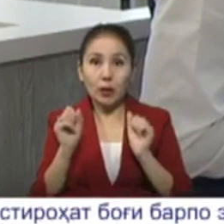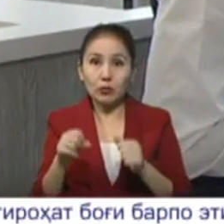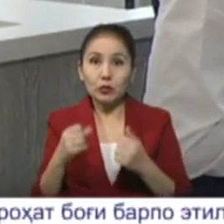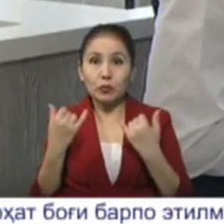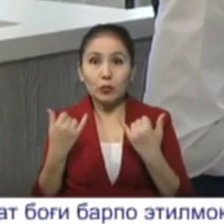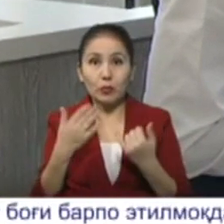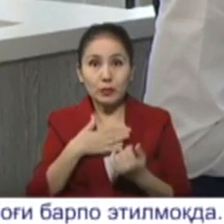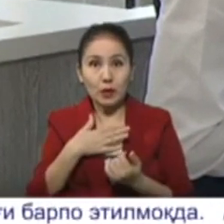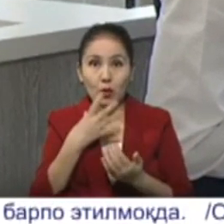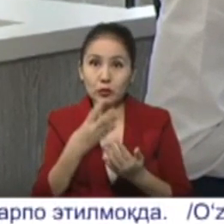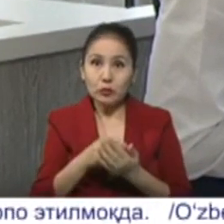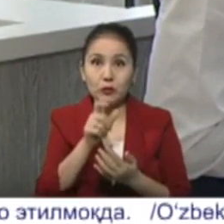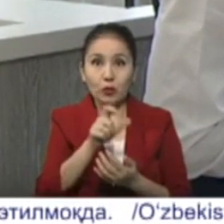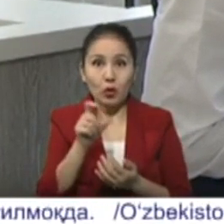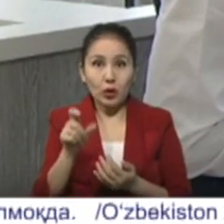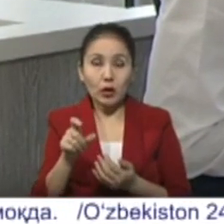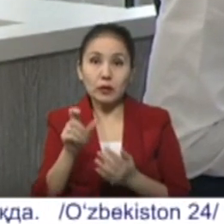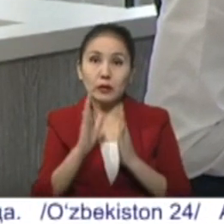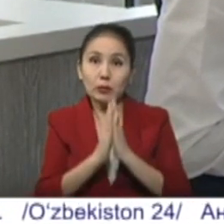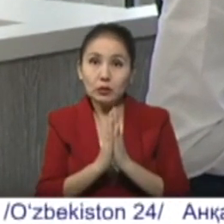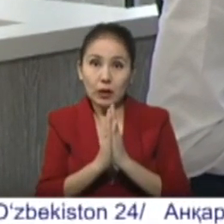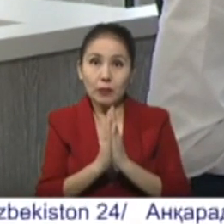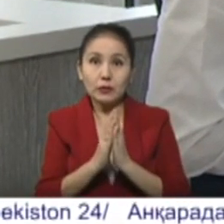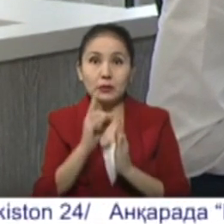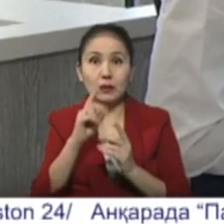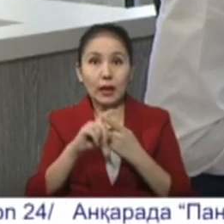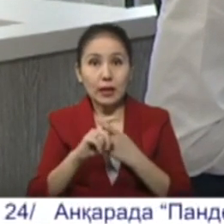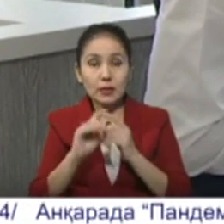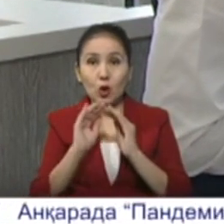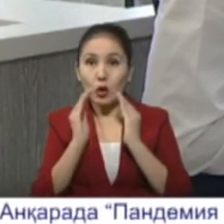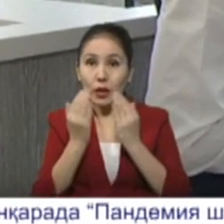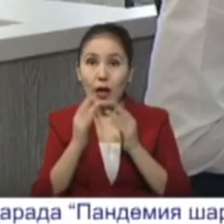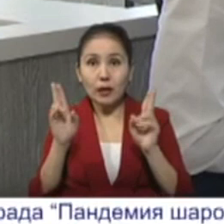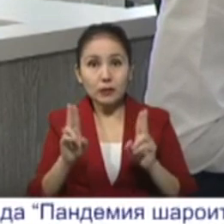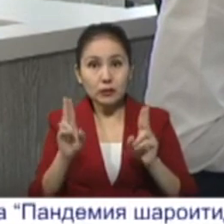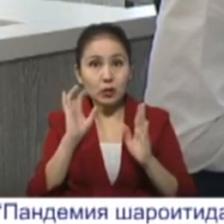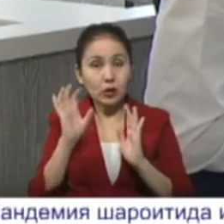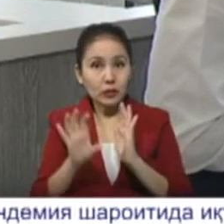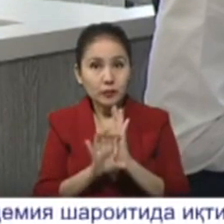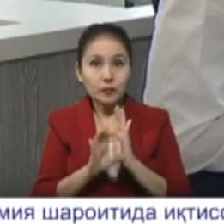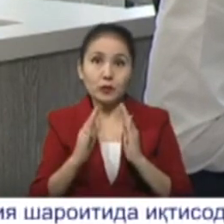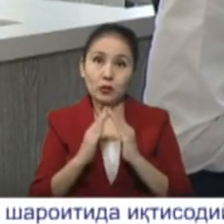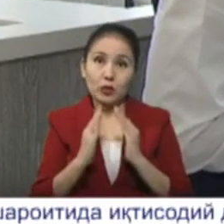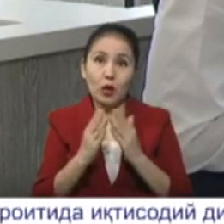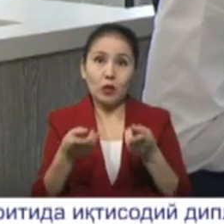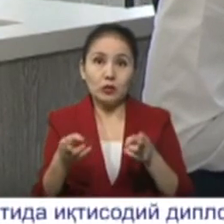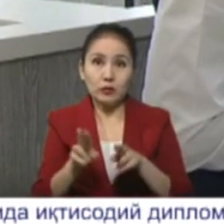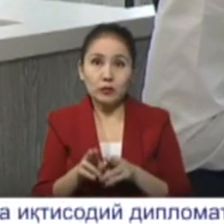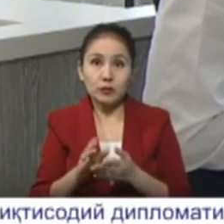ўзимиз фуқаролардан илтимос қилиб қолардик, карантин қоидаларига риоя қилган ҳолда уйда